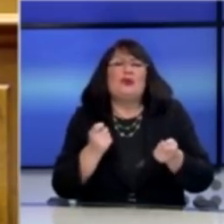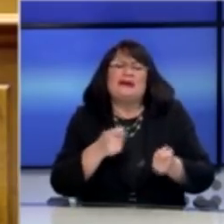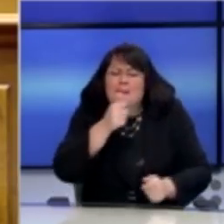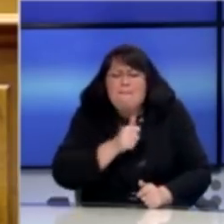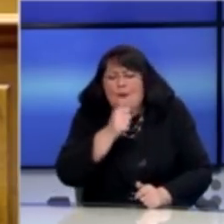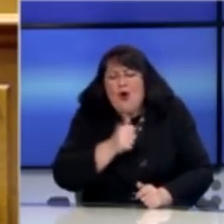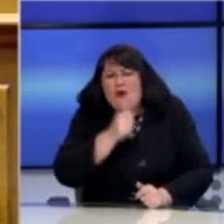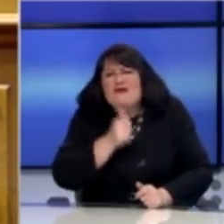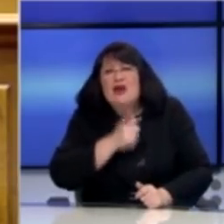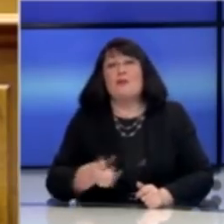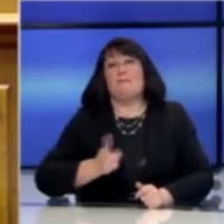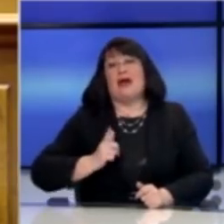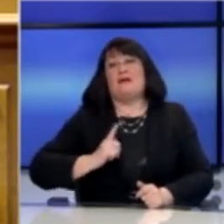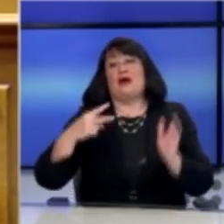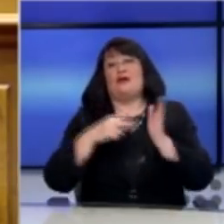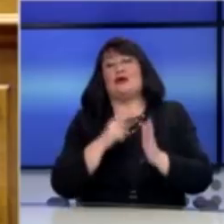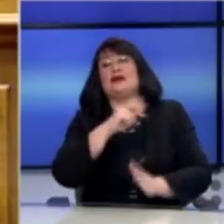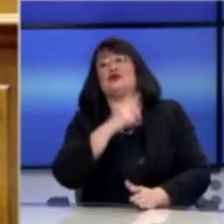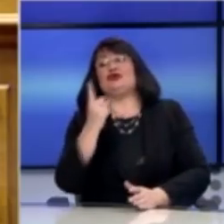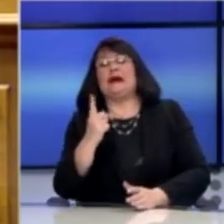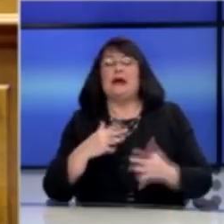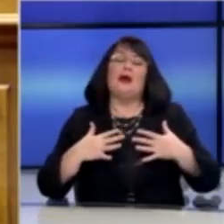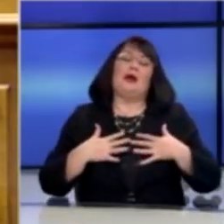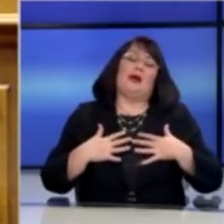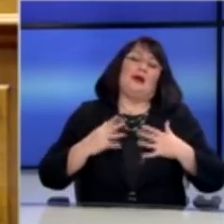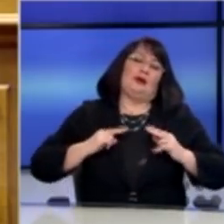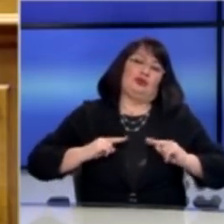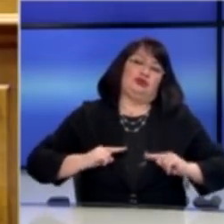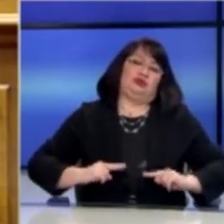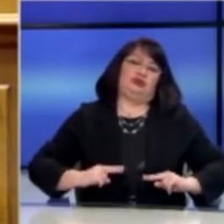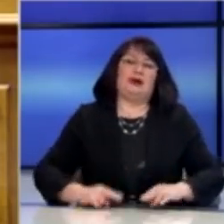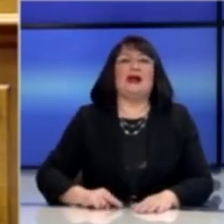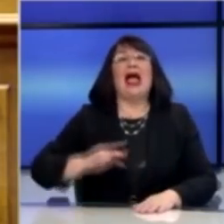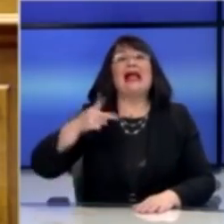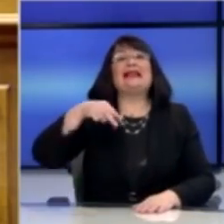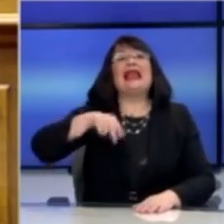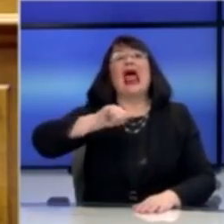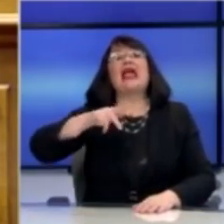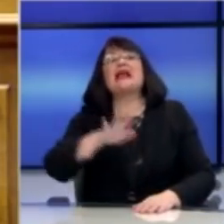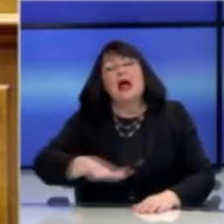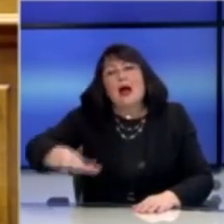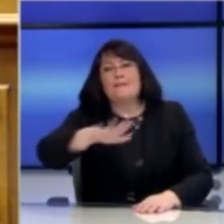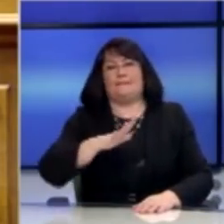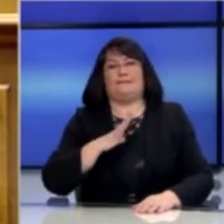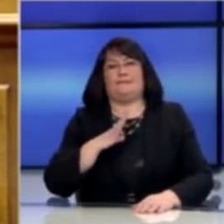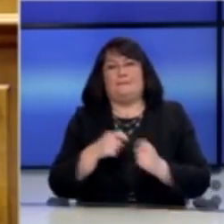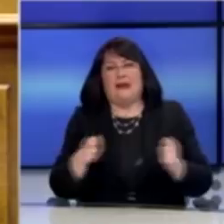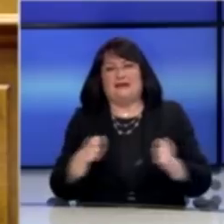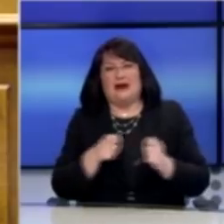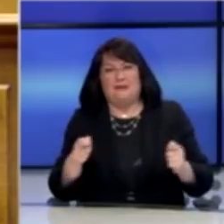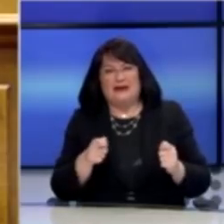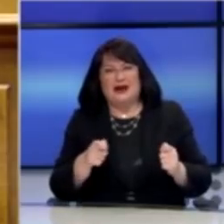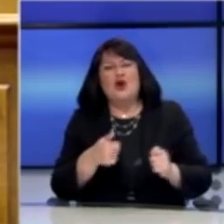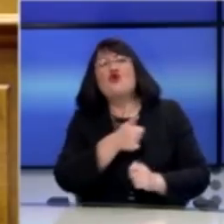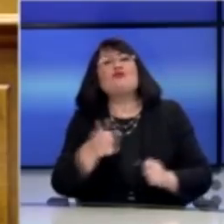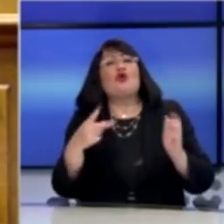που περιμένουν το 2021 για να πάρουν μια ανάσα. Τα αντιλαϊκά μαντάτα άλλωστε δεν περιορίζονται στον